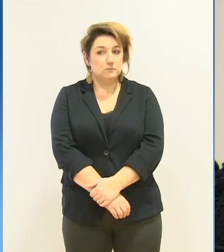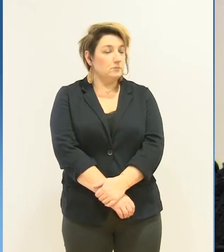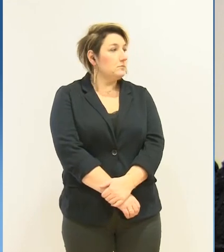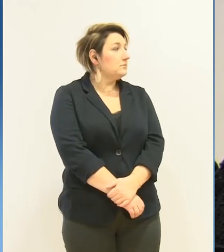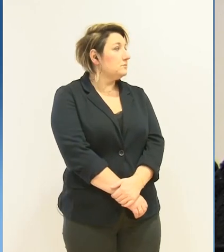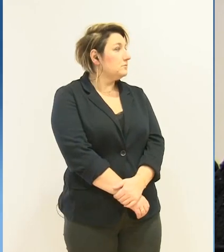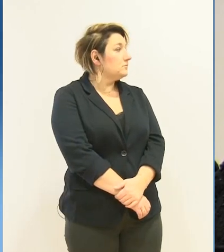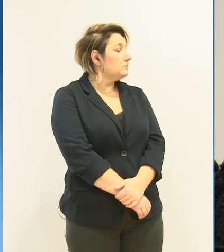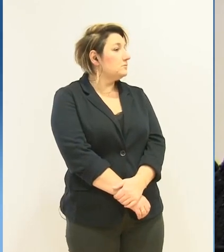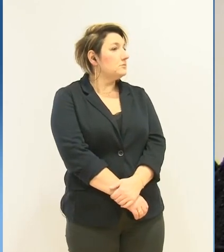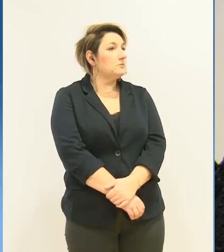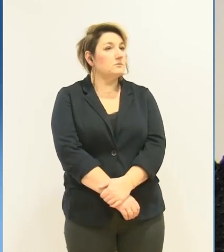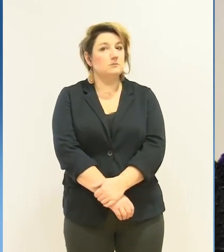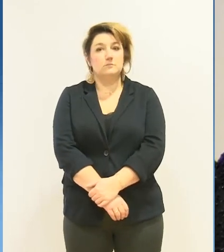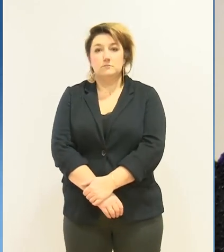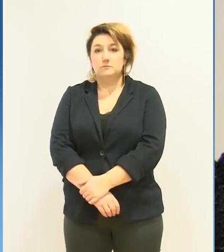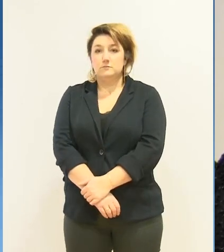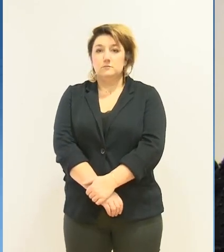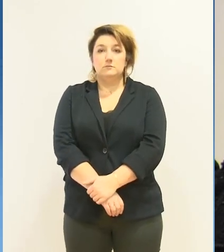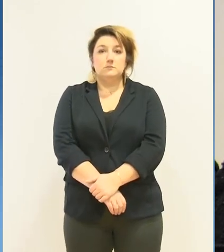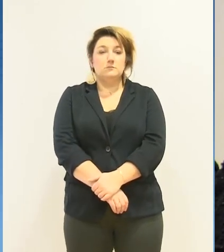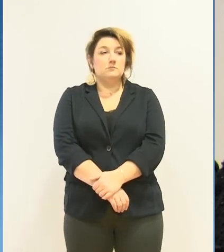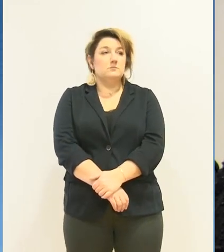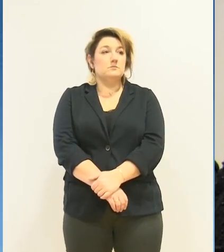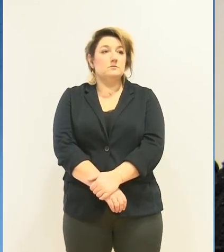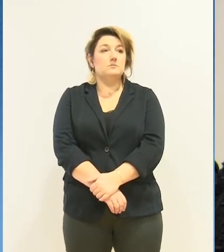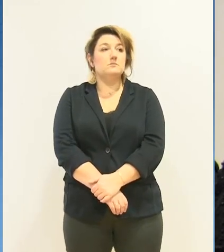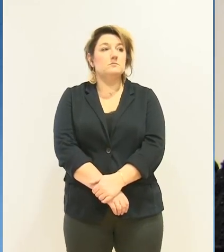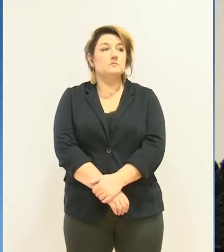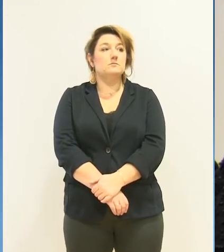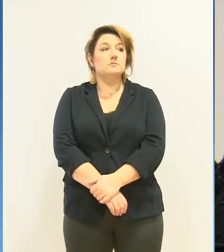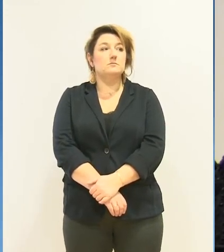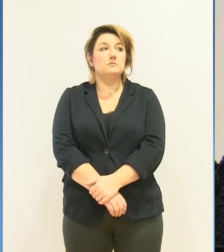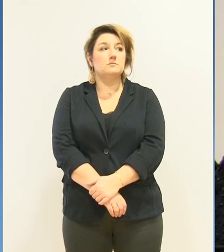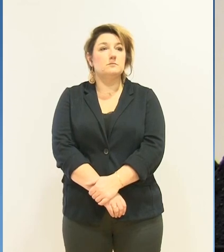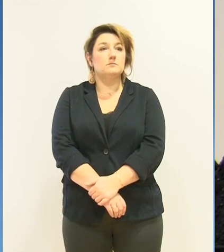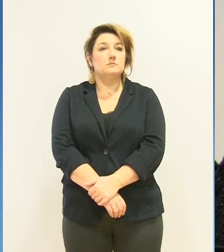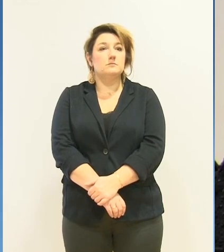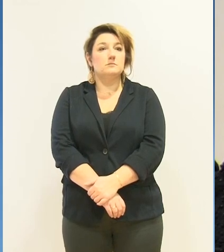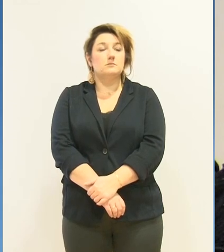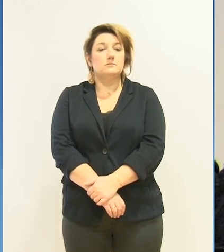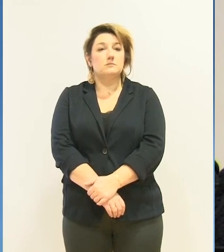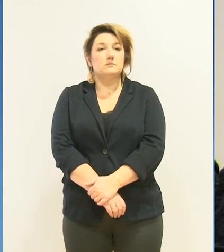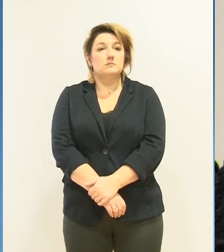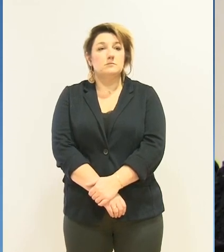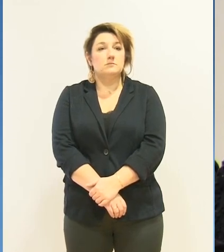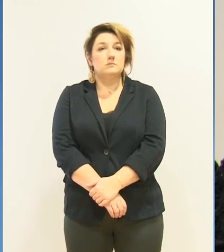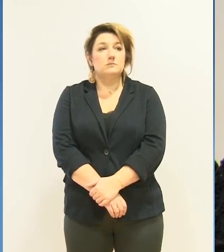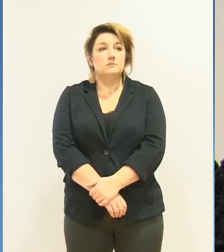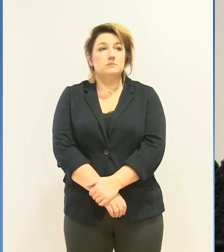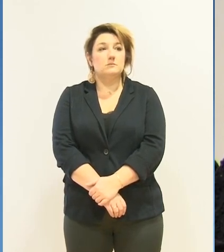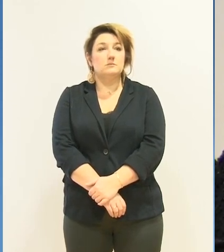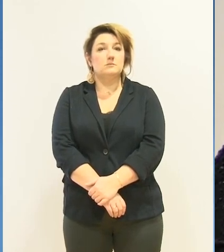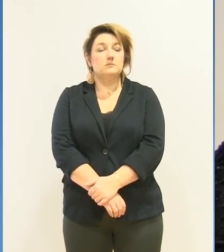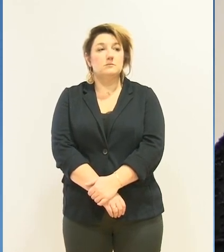patrice voir bas sont ouverts barbier nathalie béranger bernadette